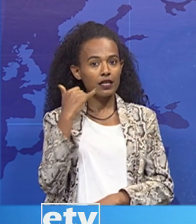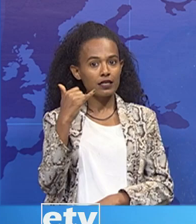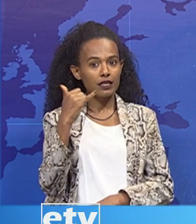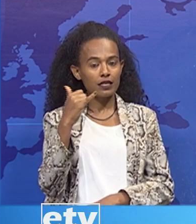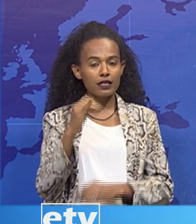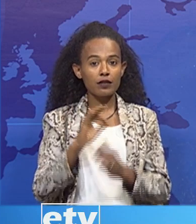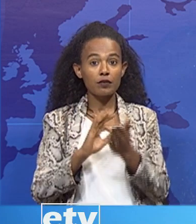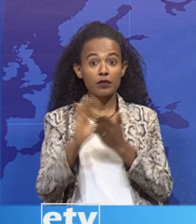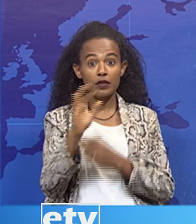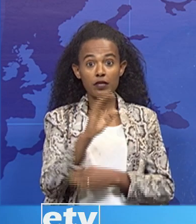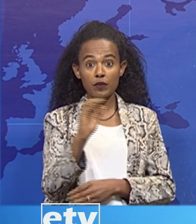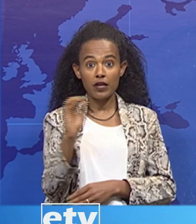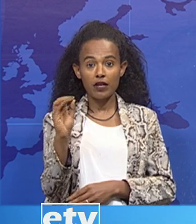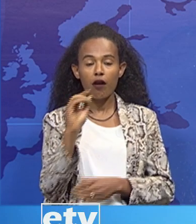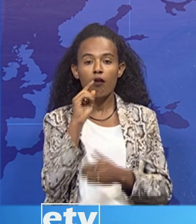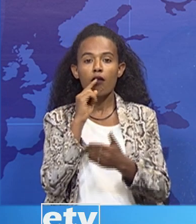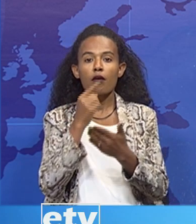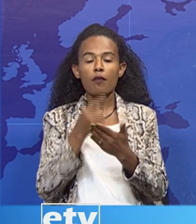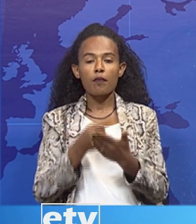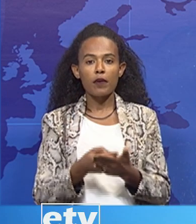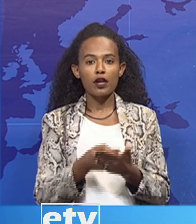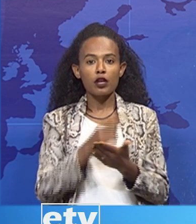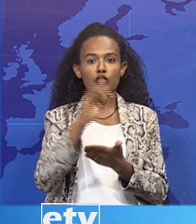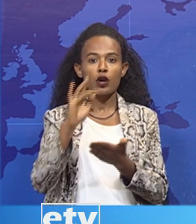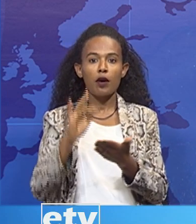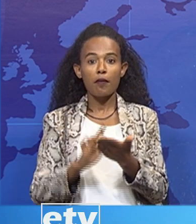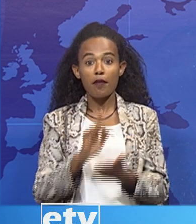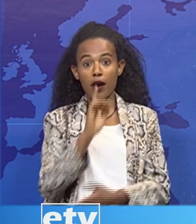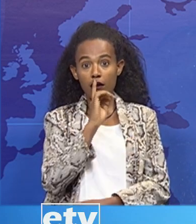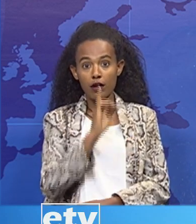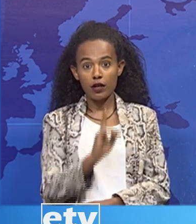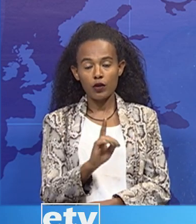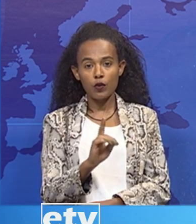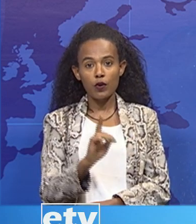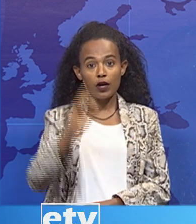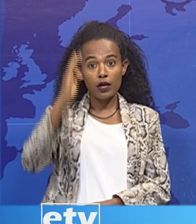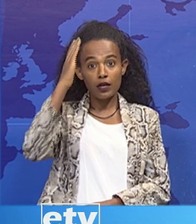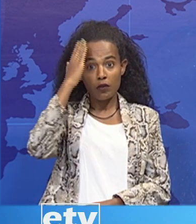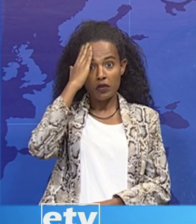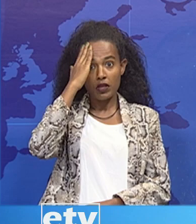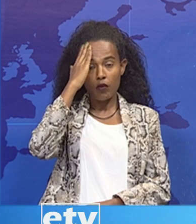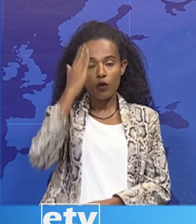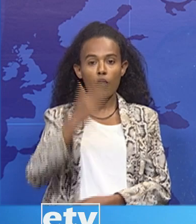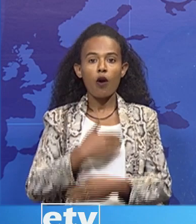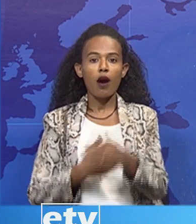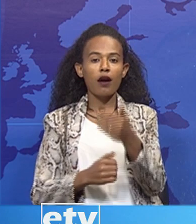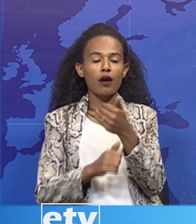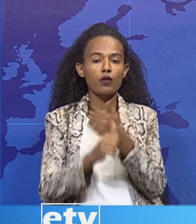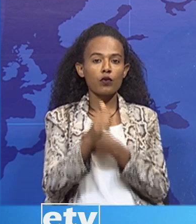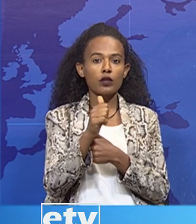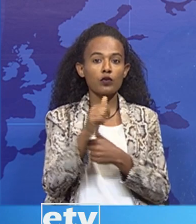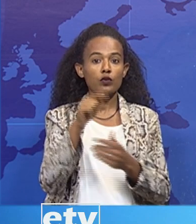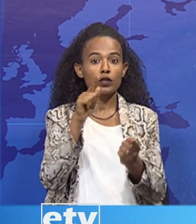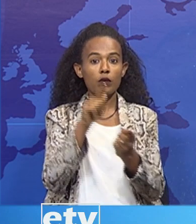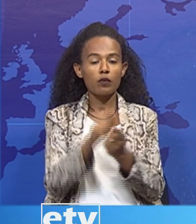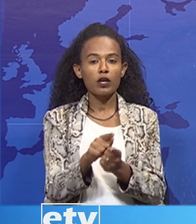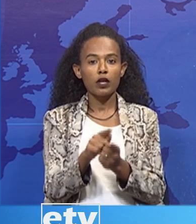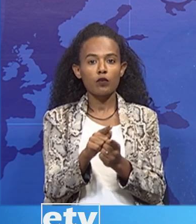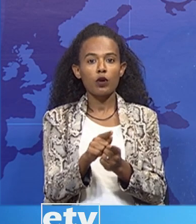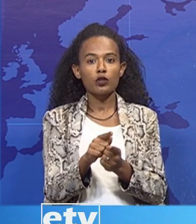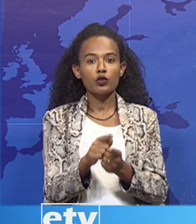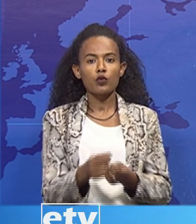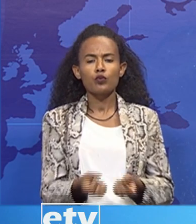መስመርና መረጃ ማዕከል ነው። እንደሚታወቀው አካል ጉዳተኞች ከሚገጥሟቸው ዘርፈ